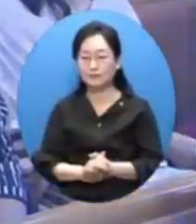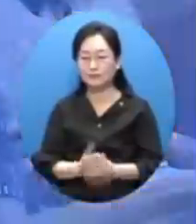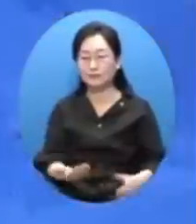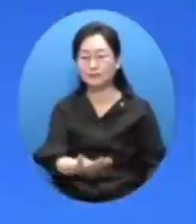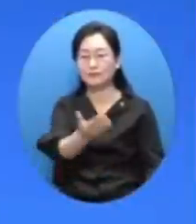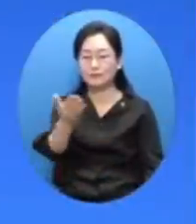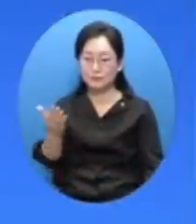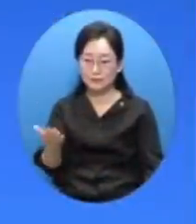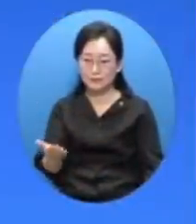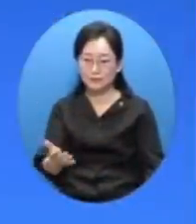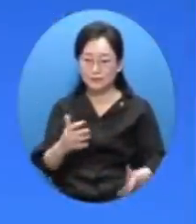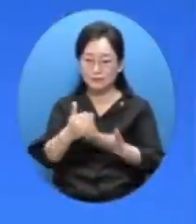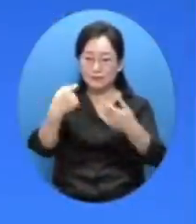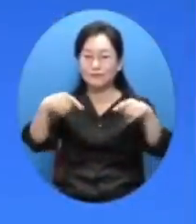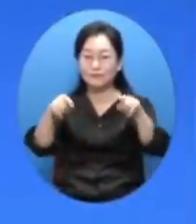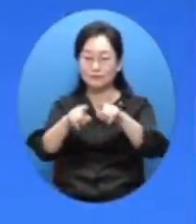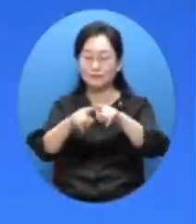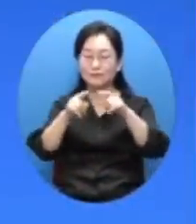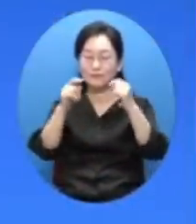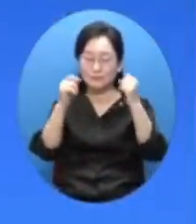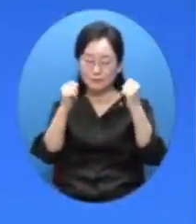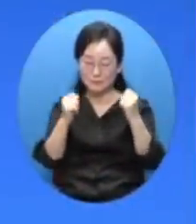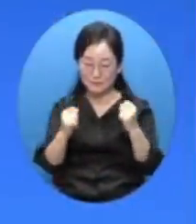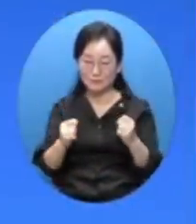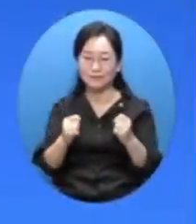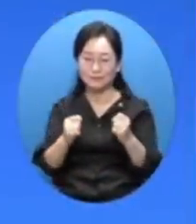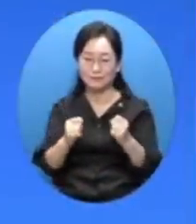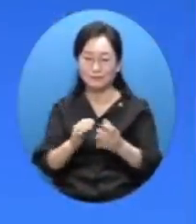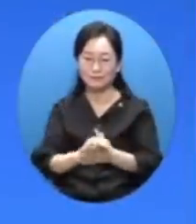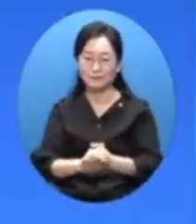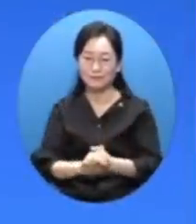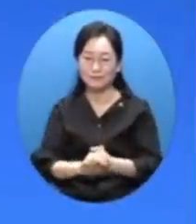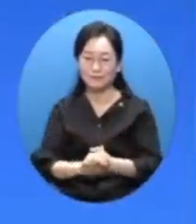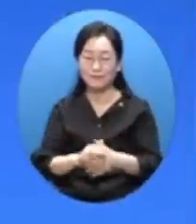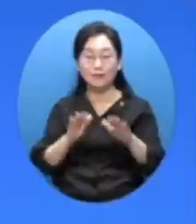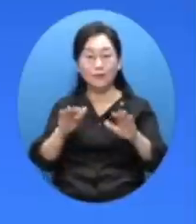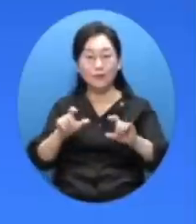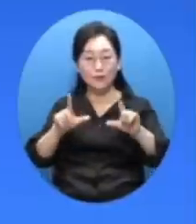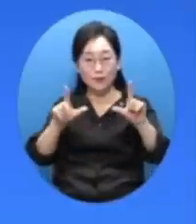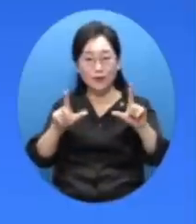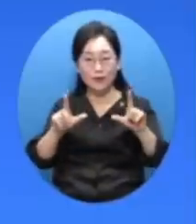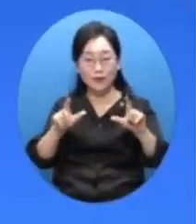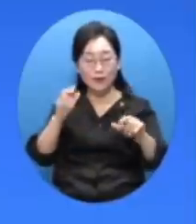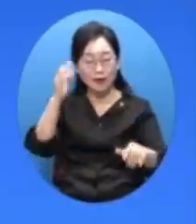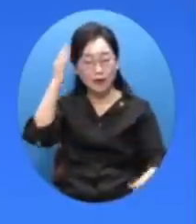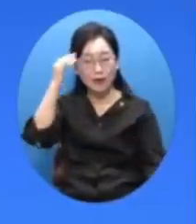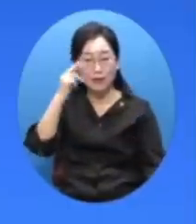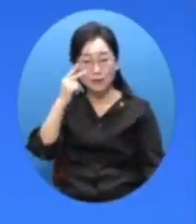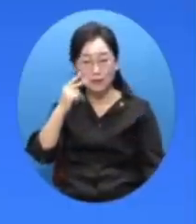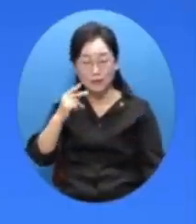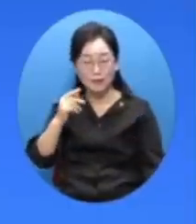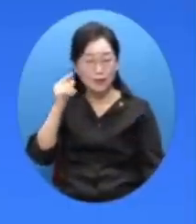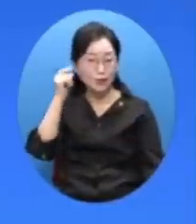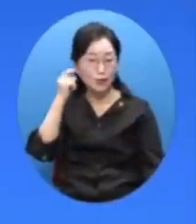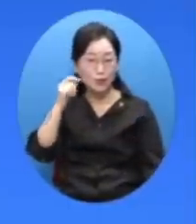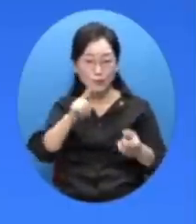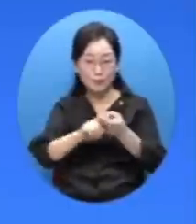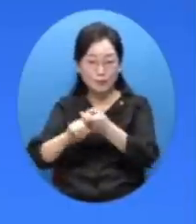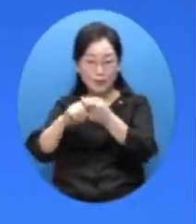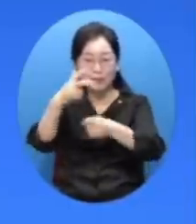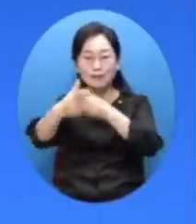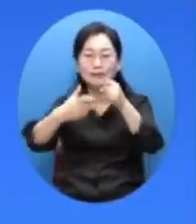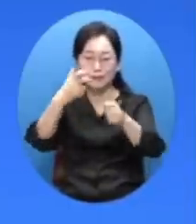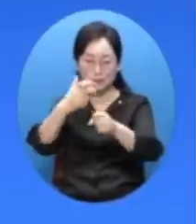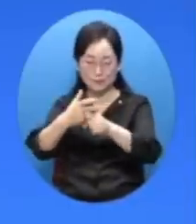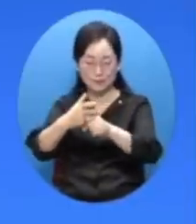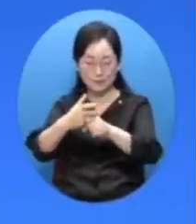여러분 주님 우리와 함께 가시는 것입니다. 올해가 한미동맹 70주년에 대해서 한미동맹